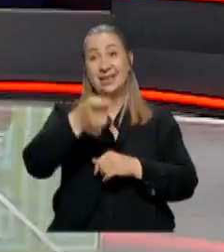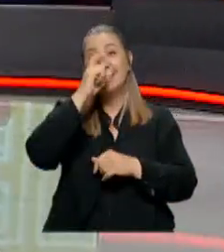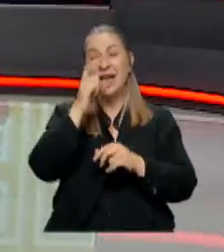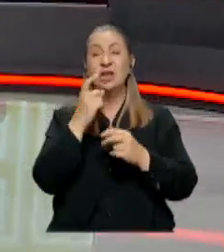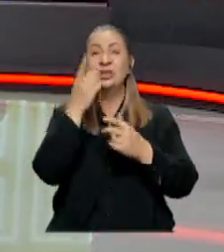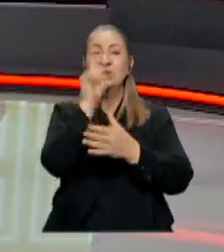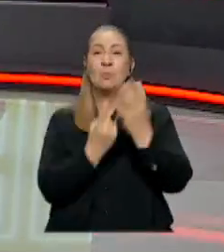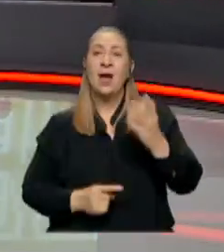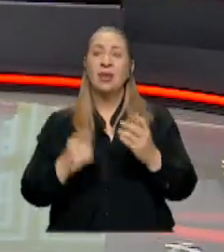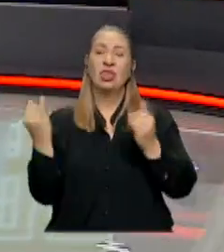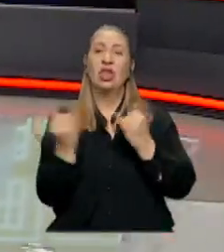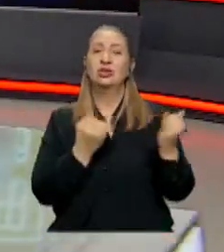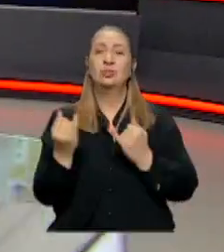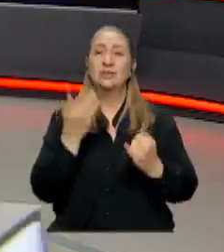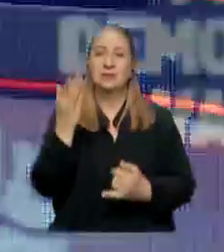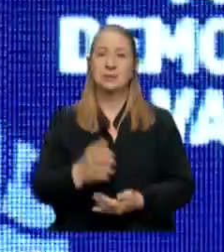çıkmak tartışması.